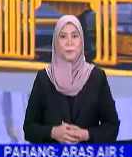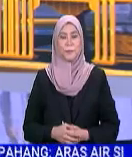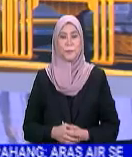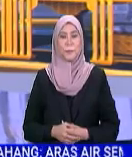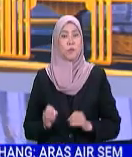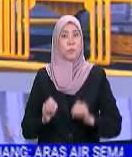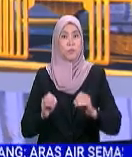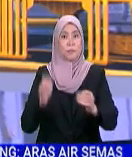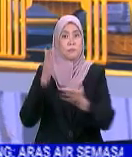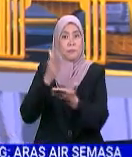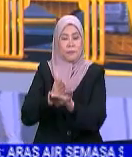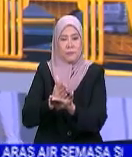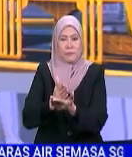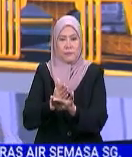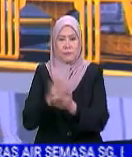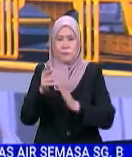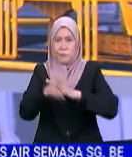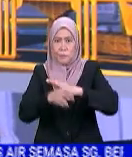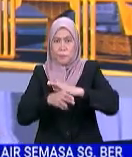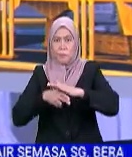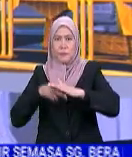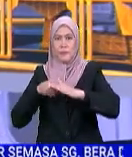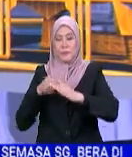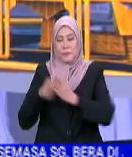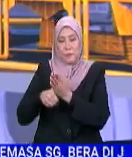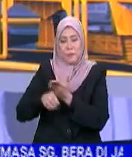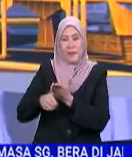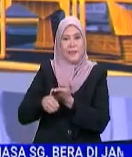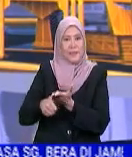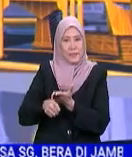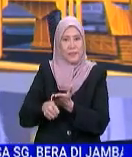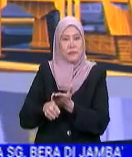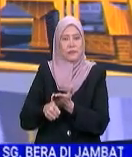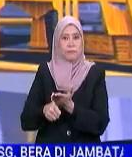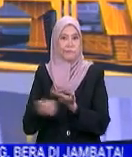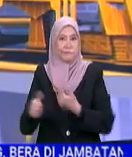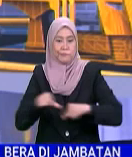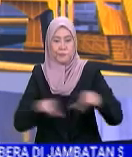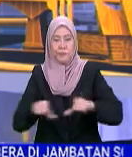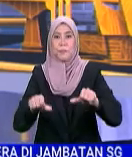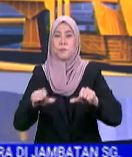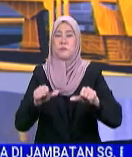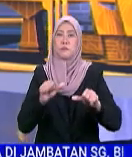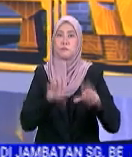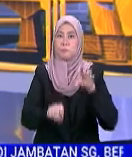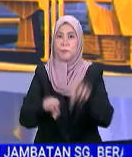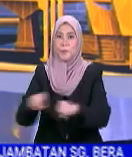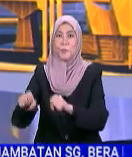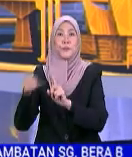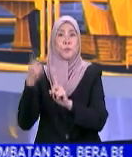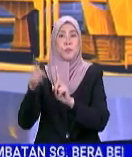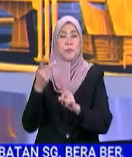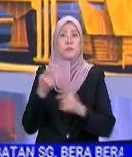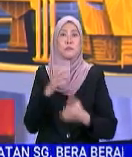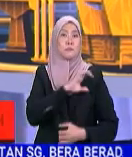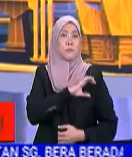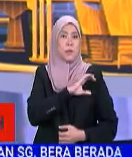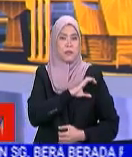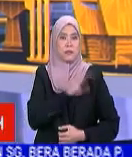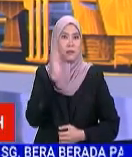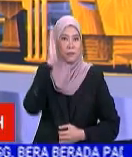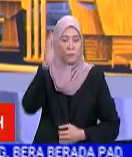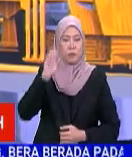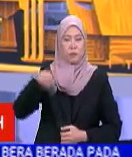operasi membaca sindikat penyelundupan dan pengedaran dadah terus di perhebat di pulau Pinang nutrisinya pulihkan jalankan operasi